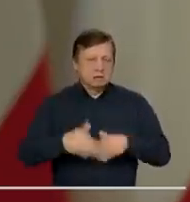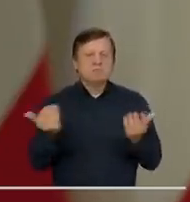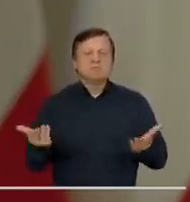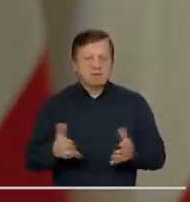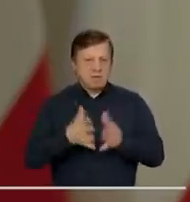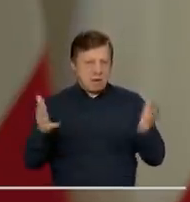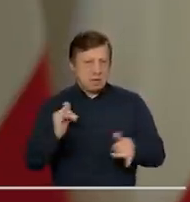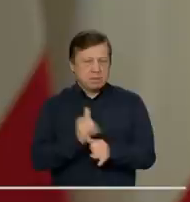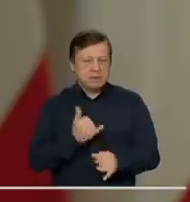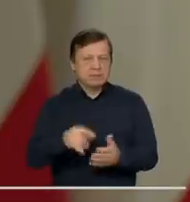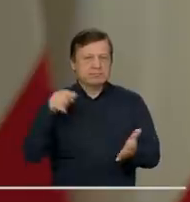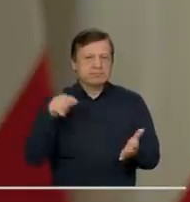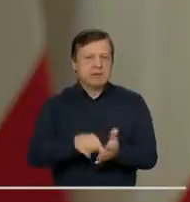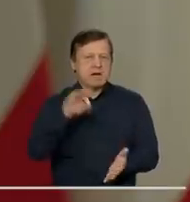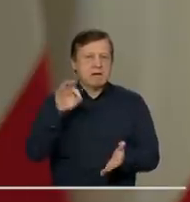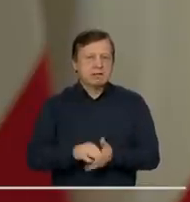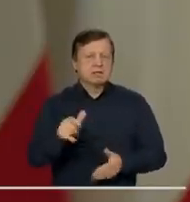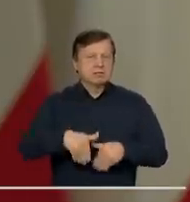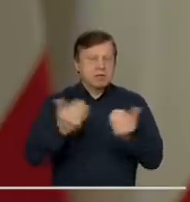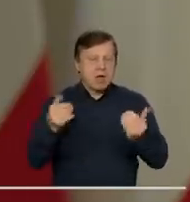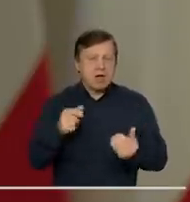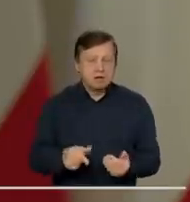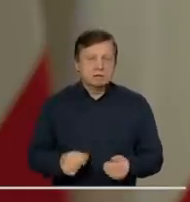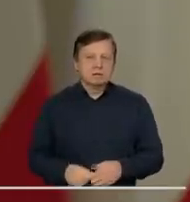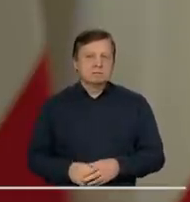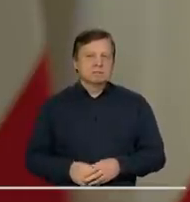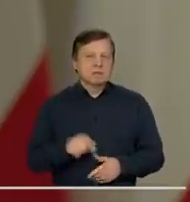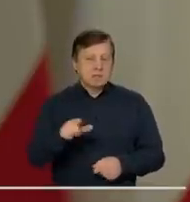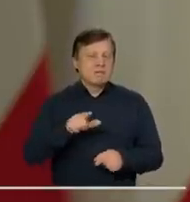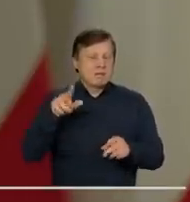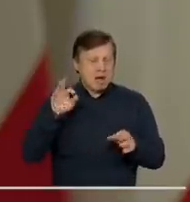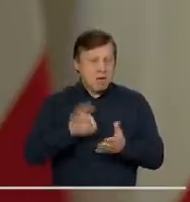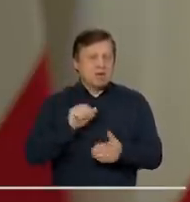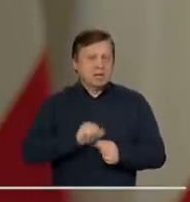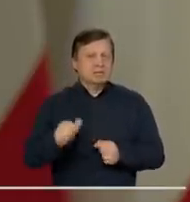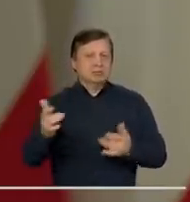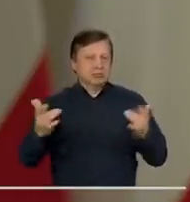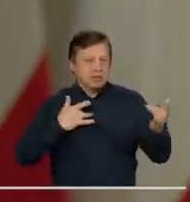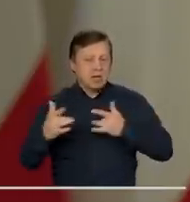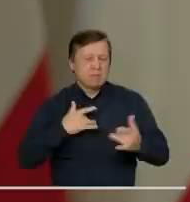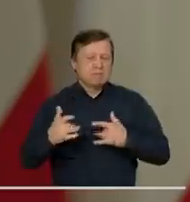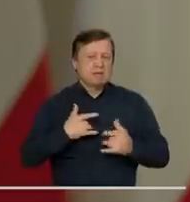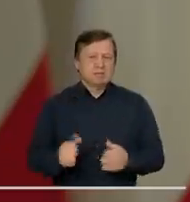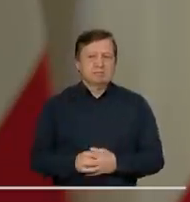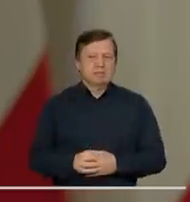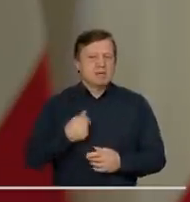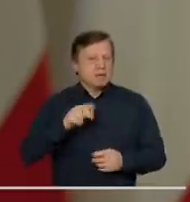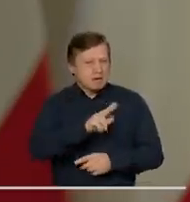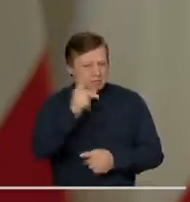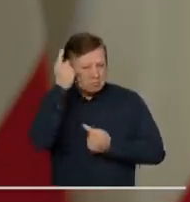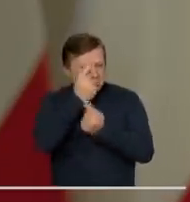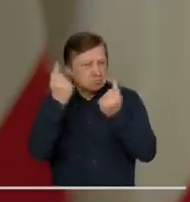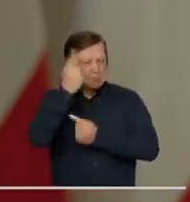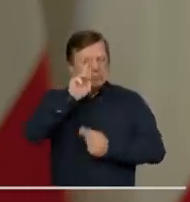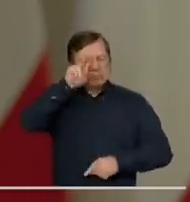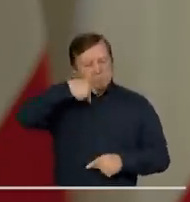Piątek. W dniu, który jak żaden inny w roku naznaczony jest cierpieniem, w którym oddajemy się zadumie,